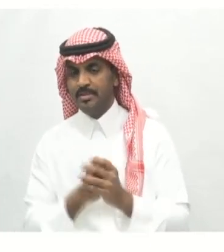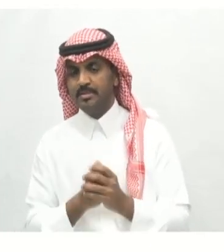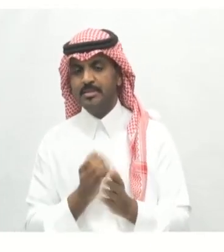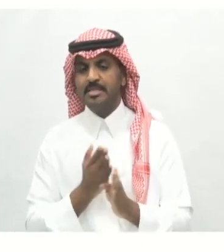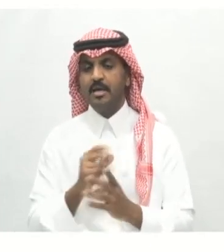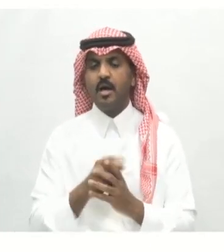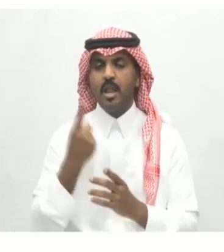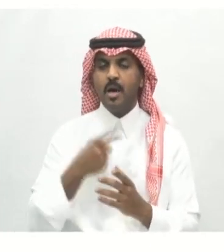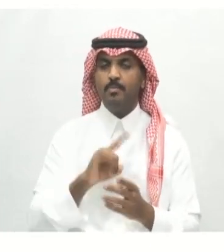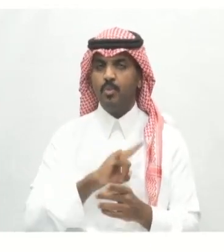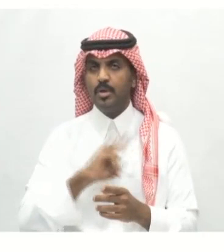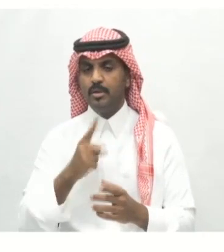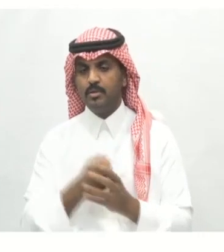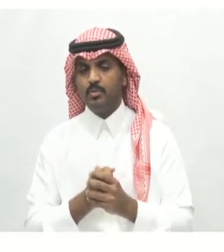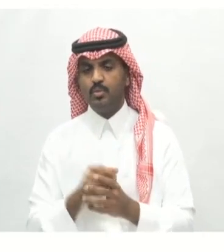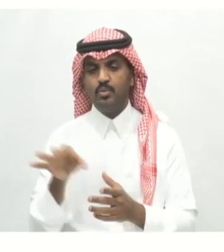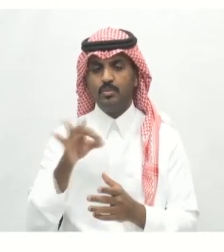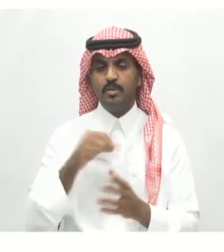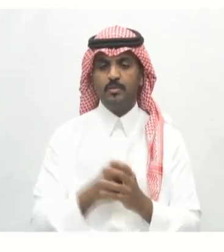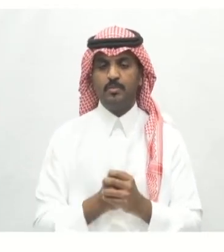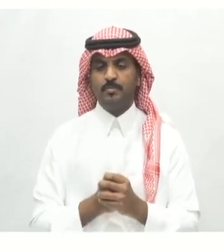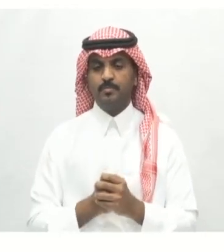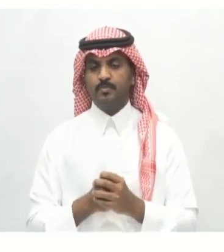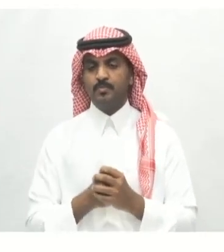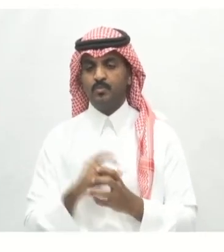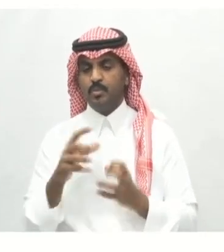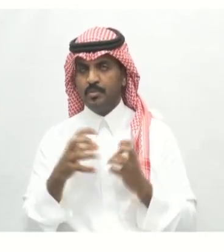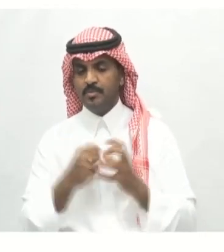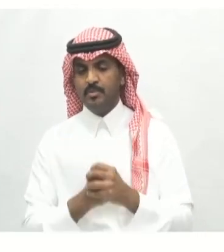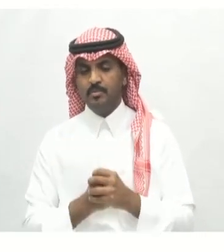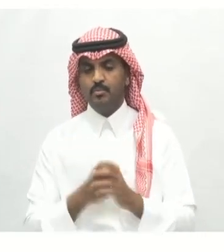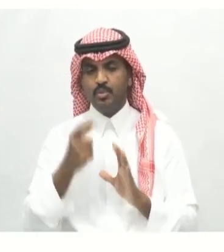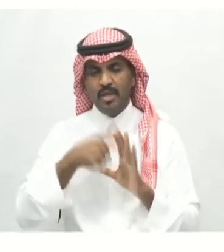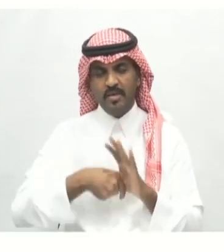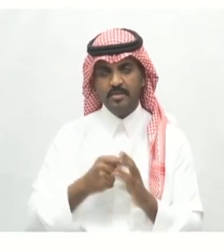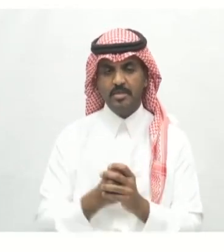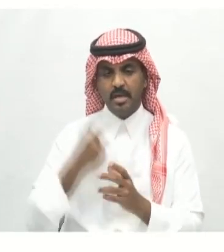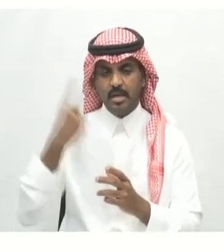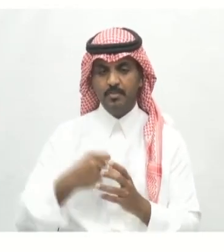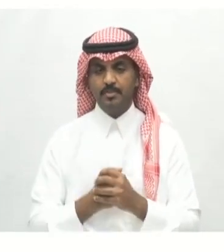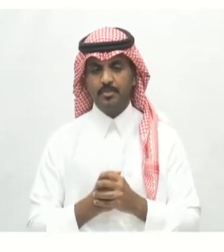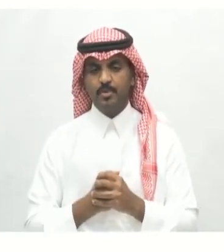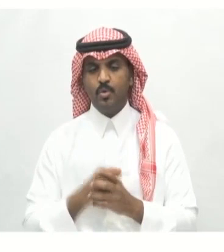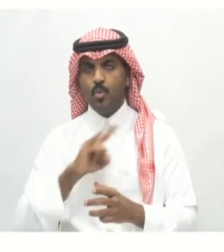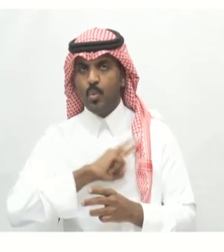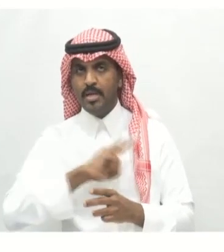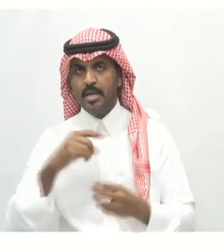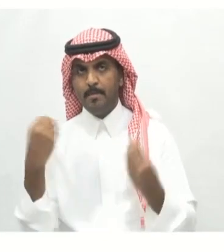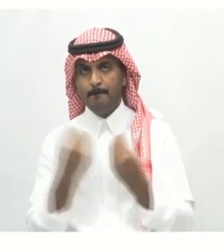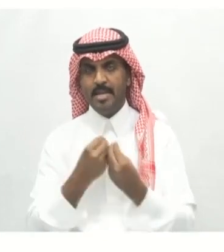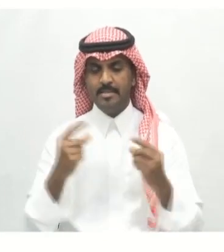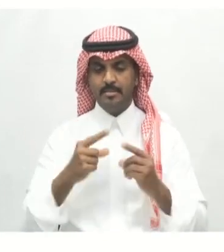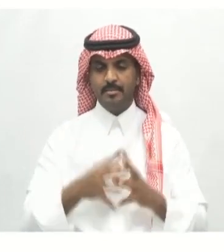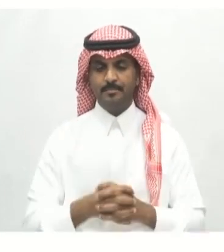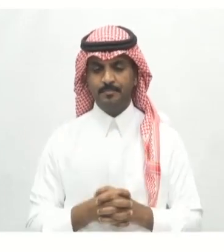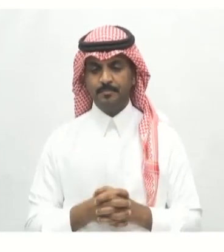والنهي وتمثل لهما ايضا من الاهداف ان تبينوا بالتفصيل مقتضى صيغ الامر والنهي مع